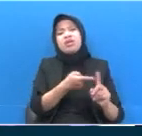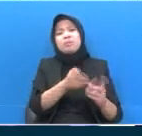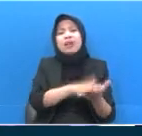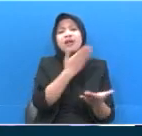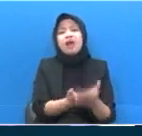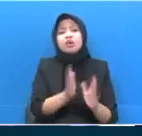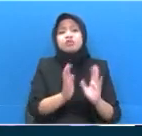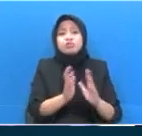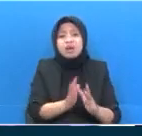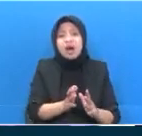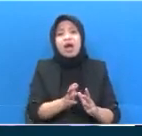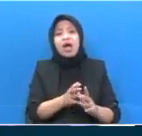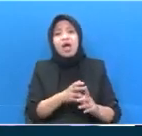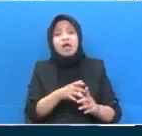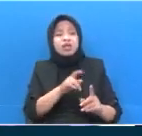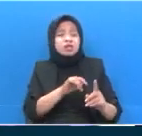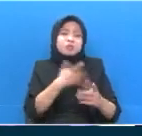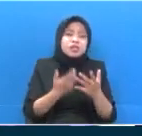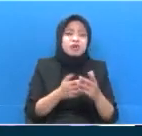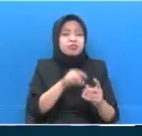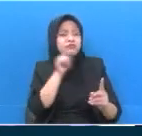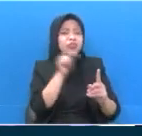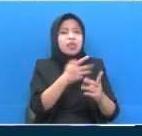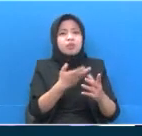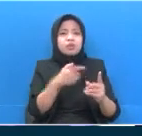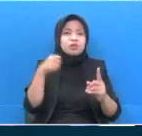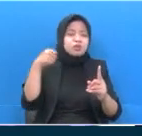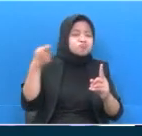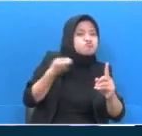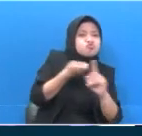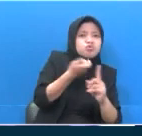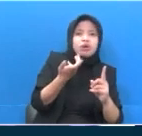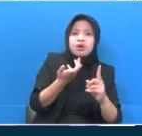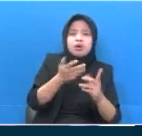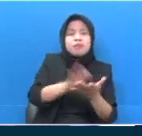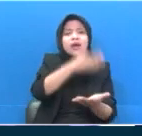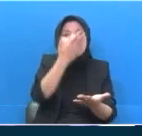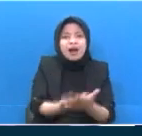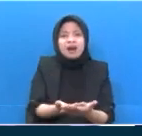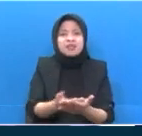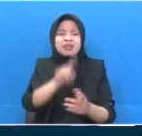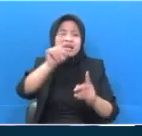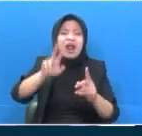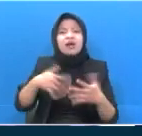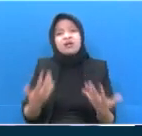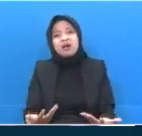tidak almarhum dibunuh secara tragis begitu ya seharusnya ini untuk untuk